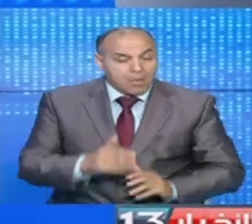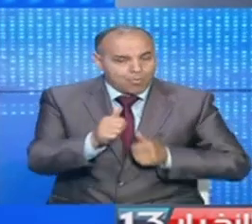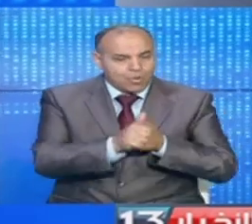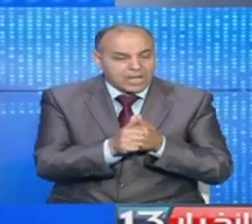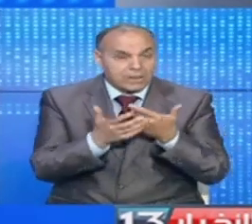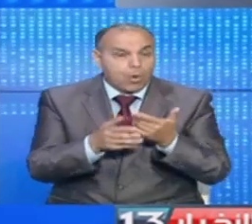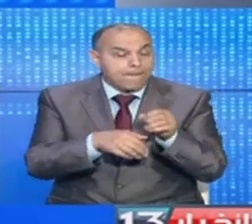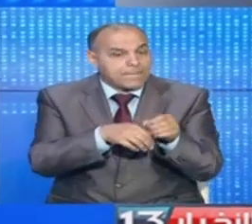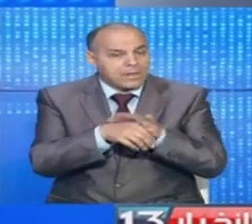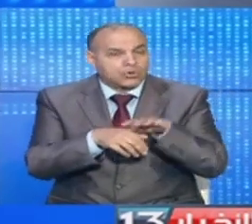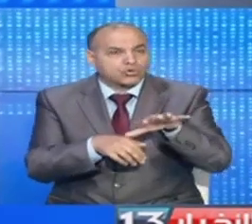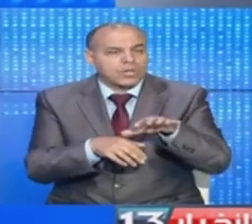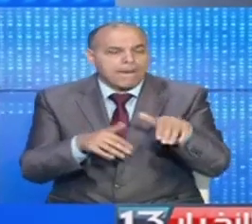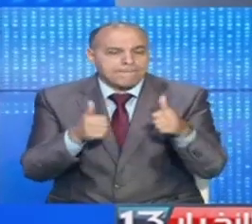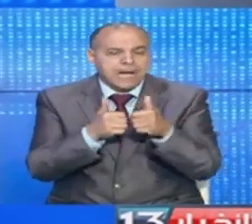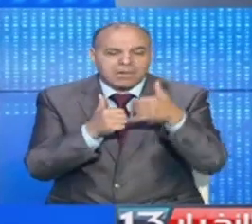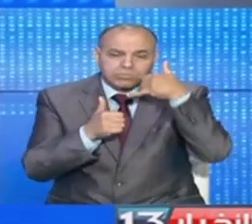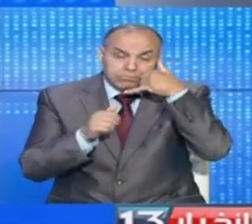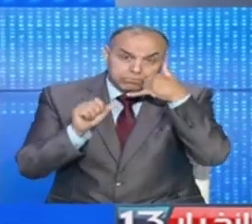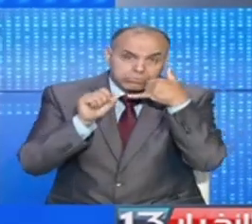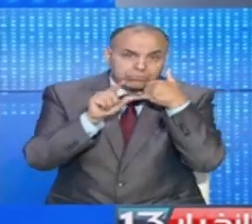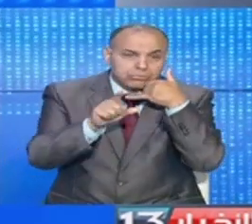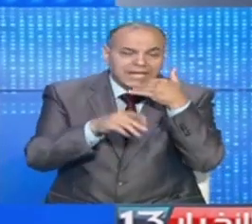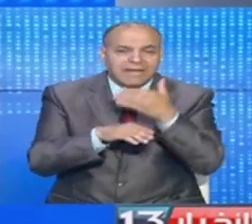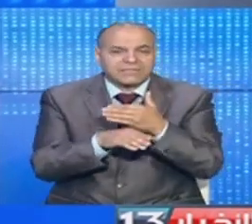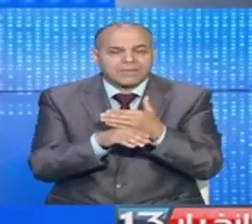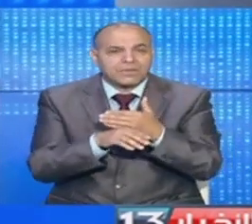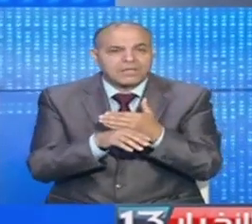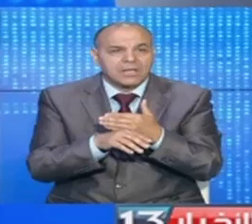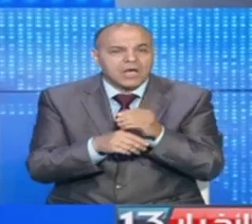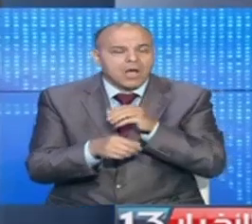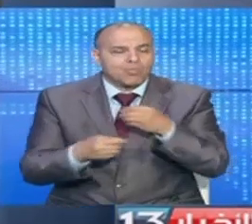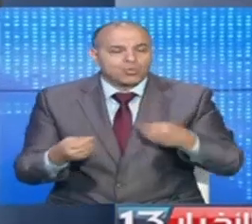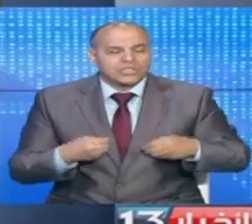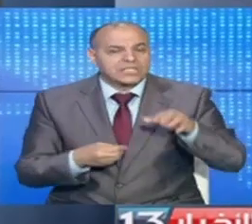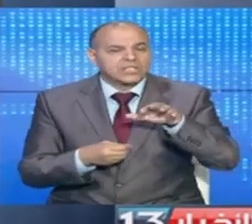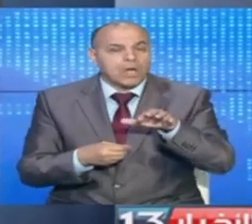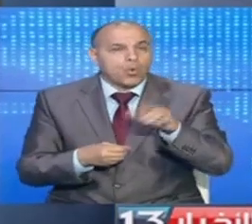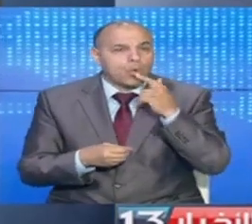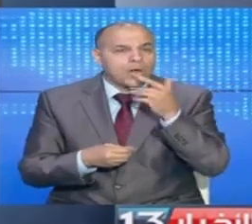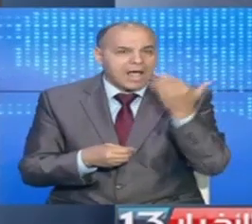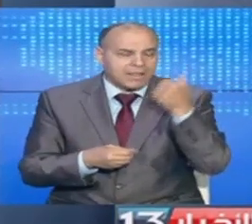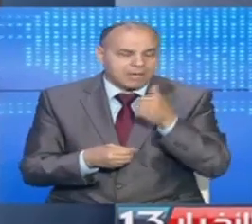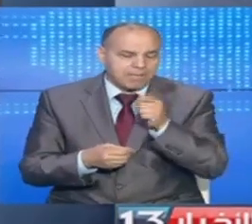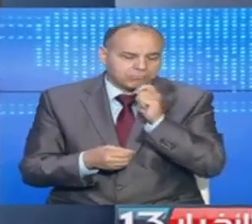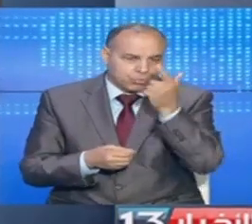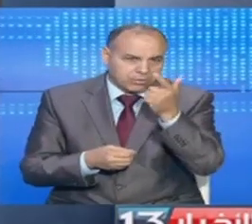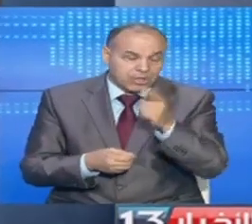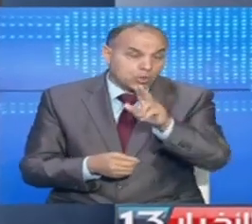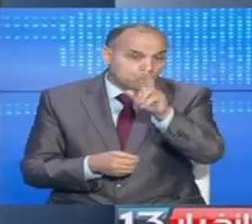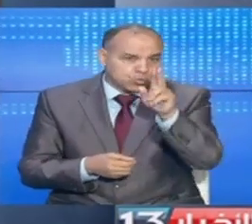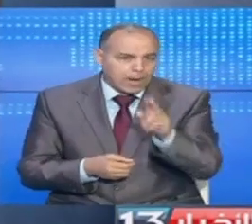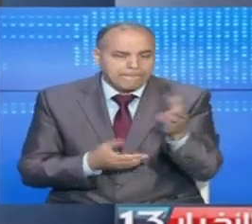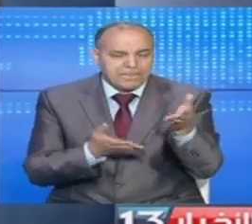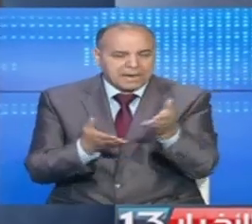الوضع ال وبقي في الجهه ينضم الينا عبر الهاتف من قصه المدير الجهوي للصحه العموميه سالم مناصري سيد ناصر ي